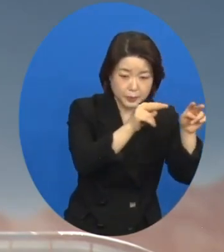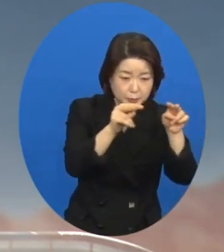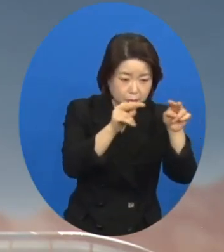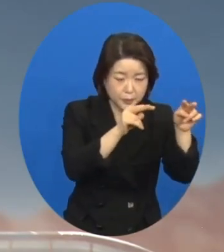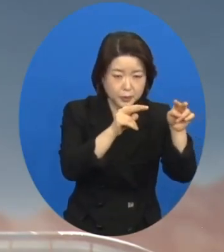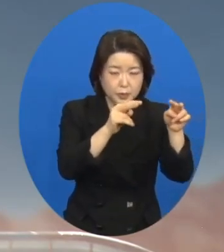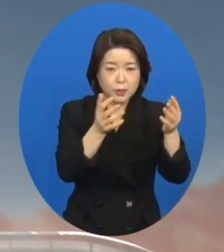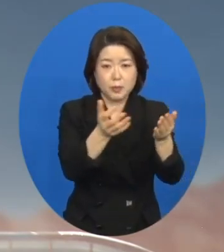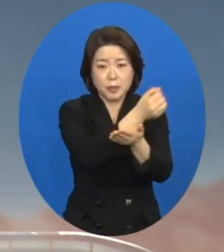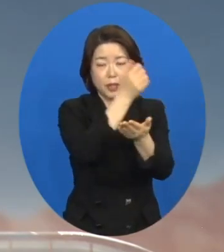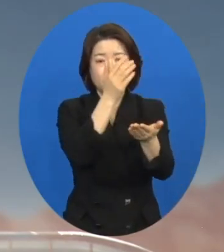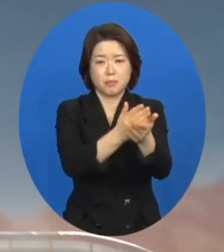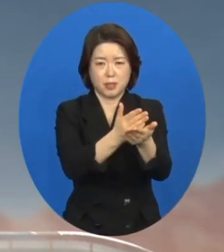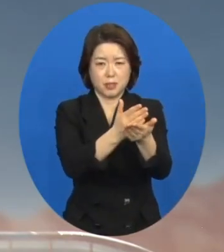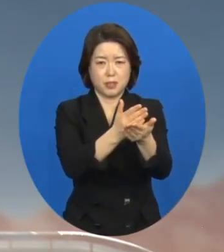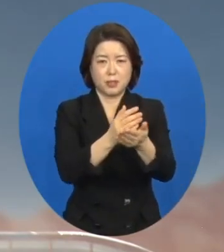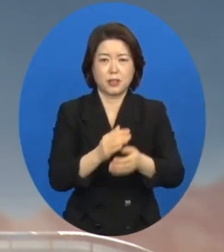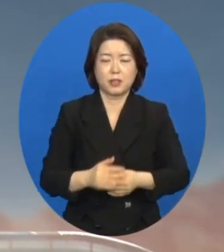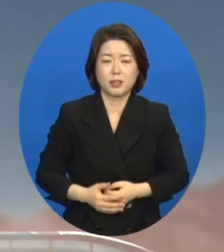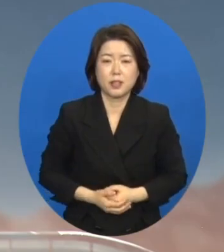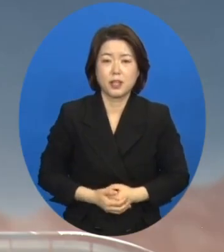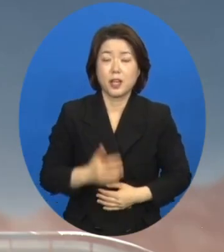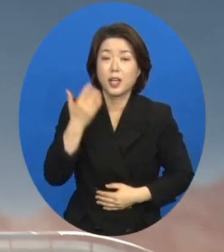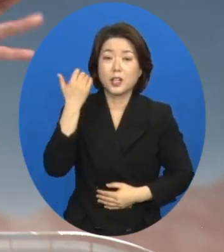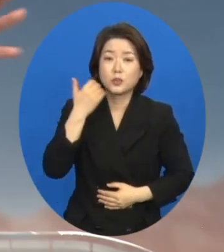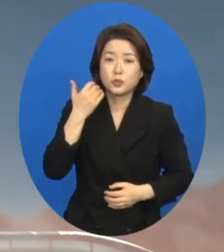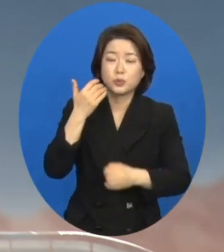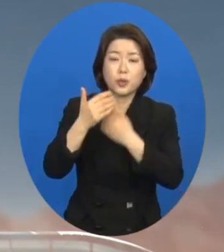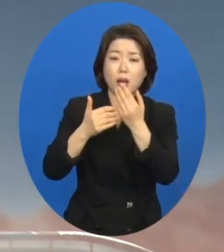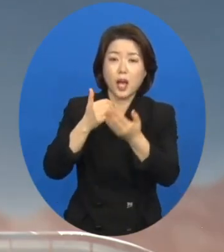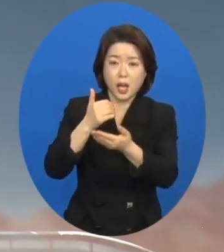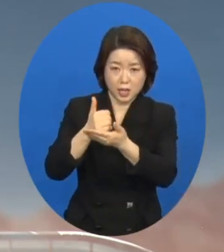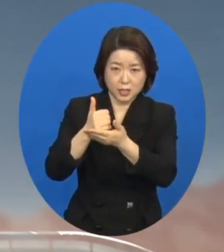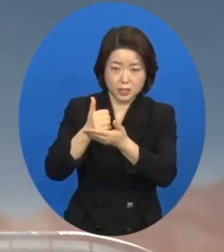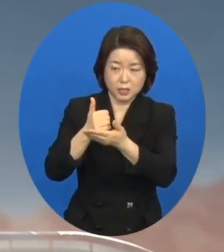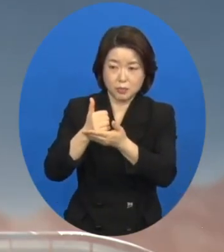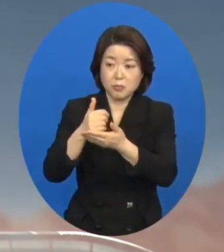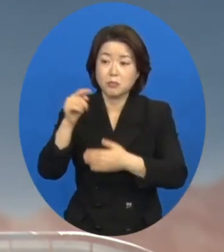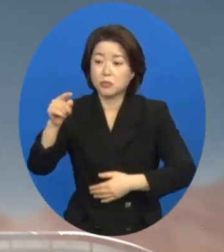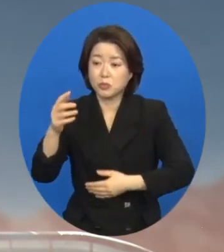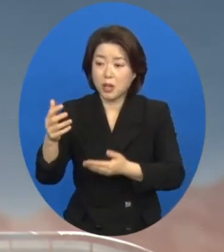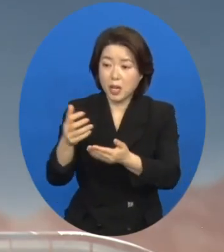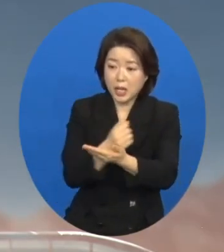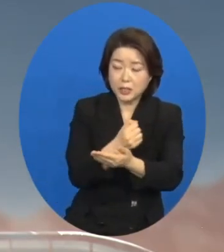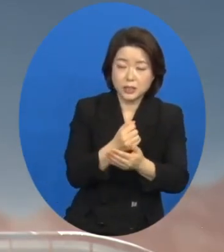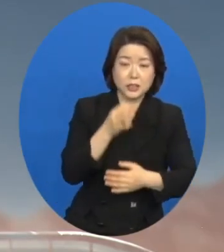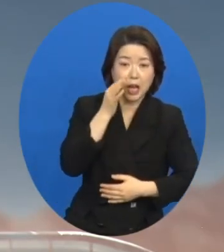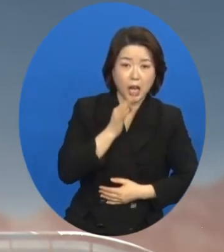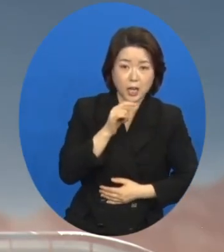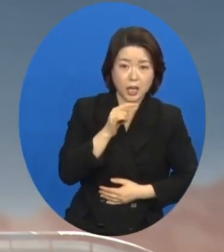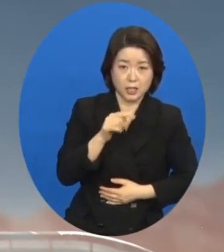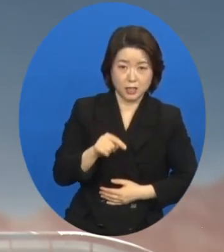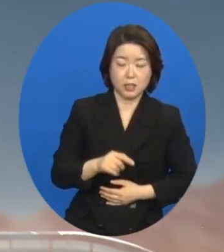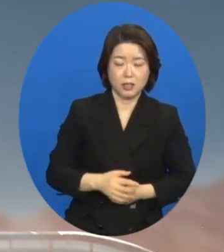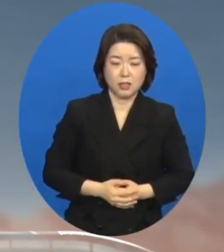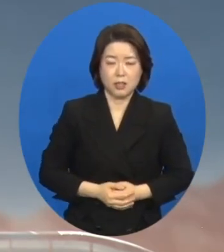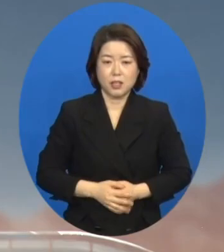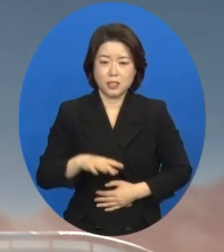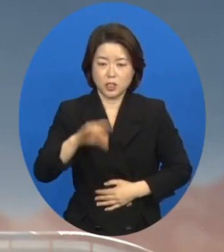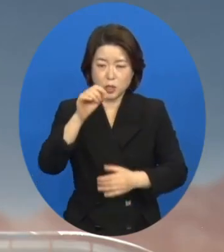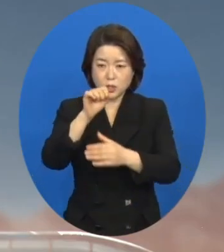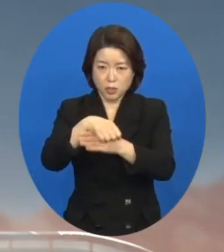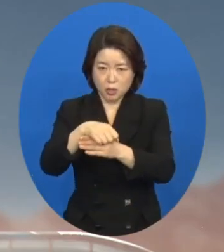돼요, 여러분. 누가 아간입니까? 하나님의 것을 보고 탈취한 자가 아간이죠. 천열매 11조 자신의